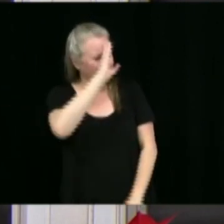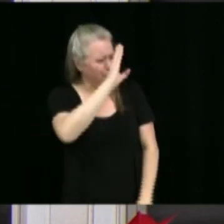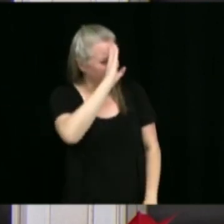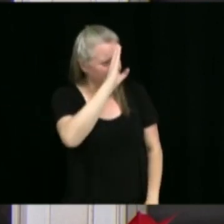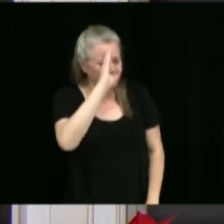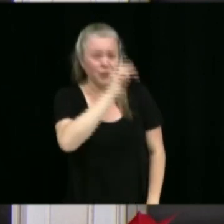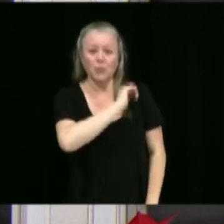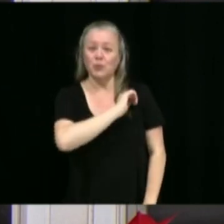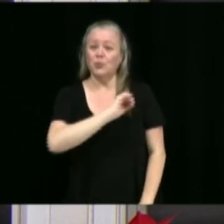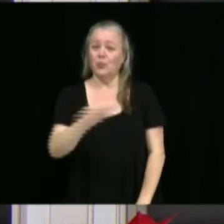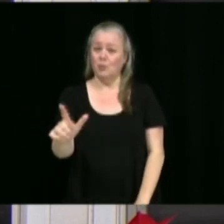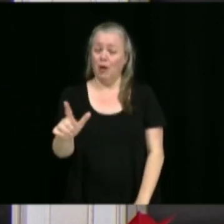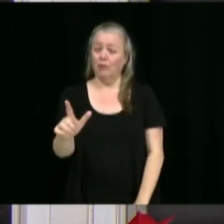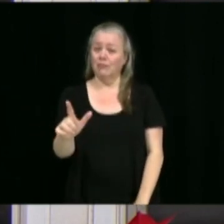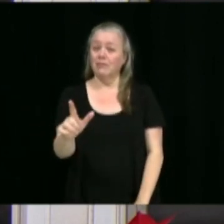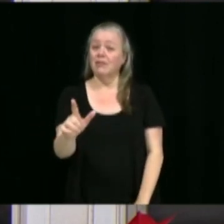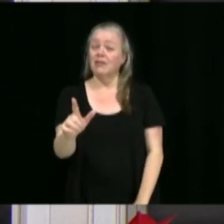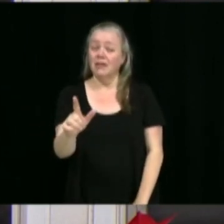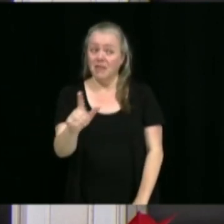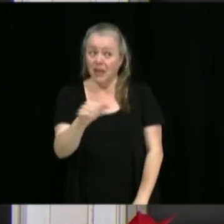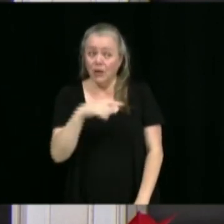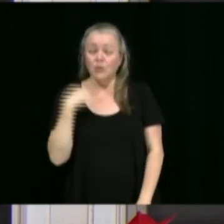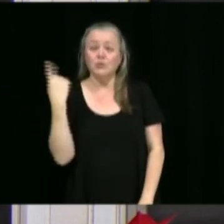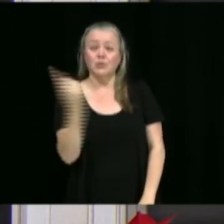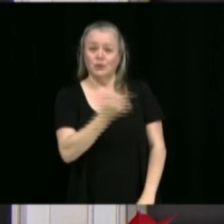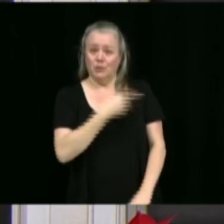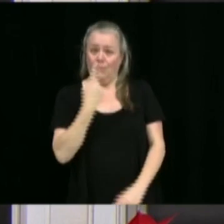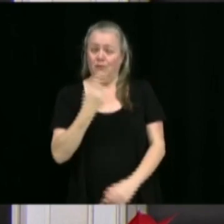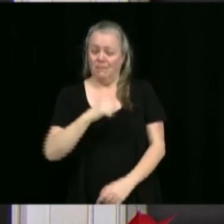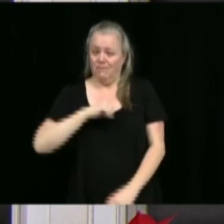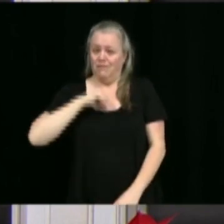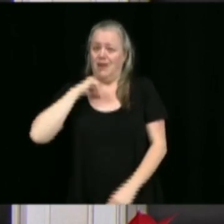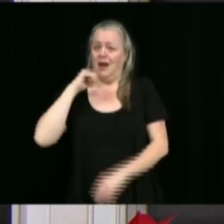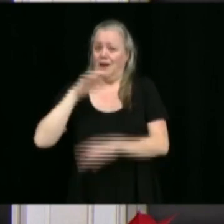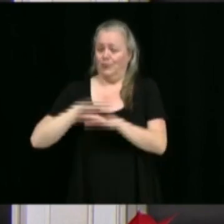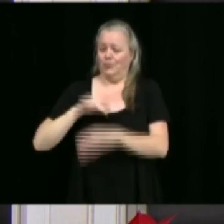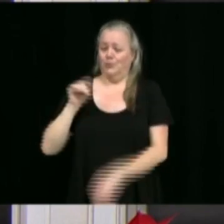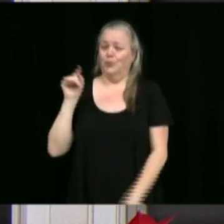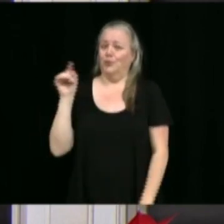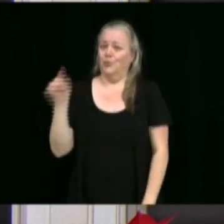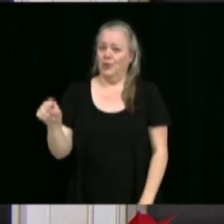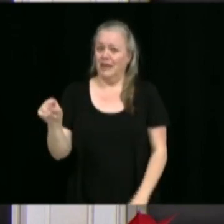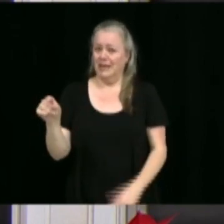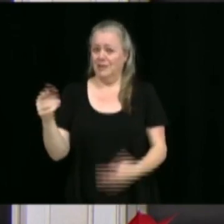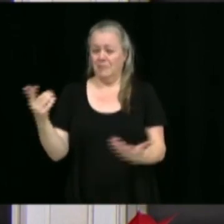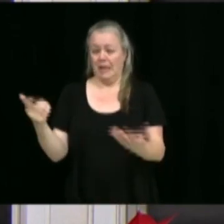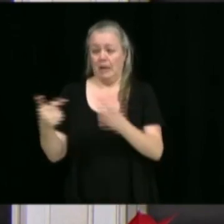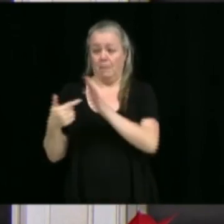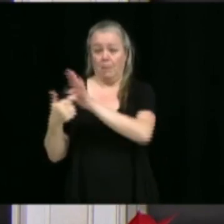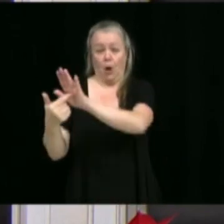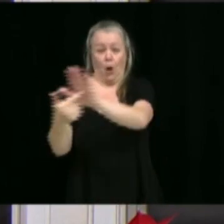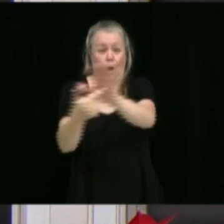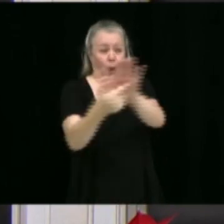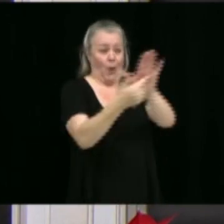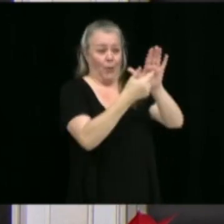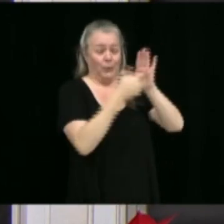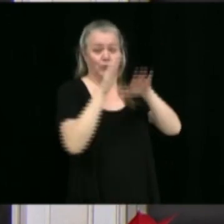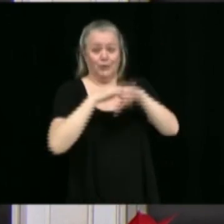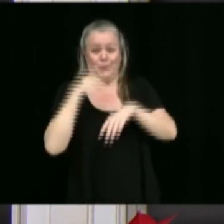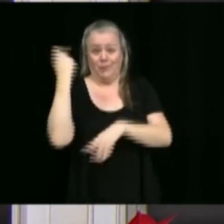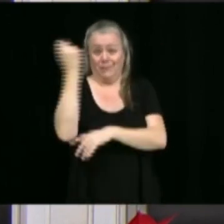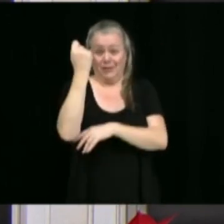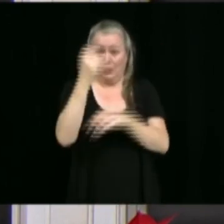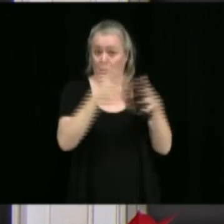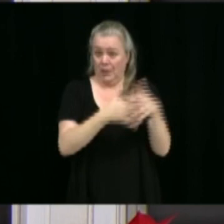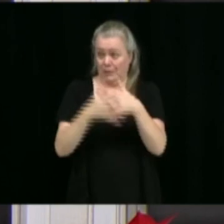peut être bien fiers du parcours qu'il a et de tout le rayonnement qu'il offre à Victoriaville, partout aux